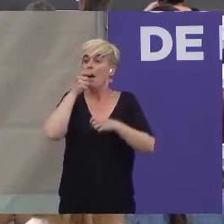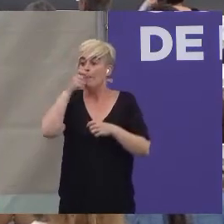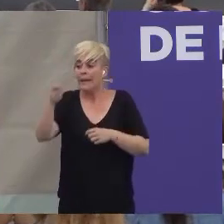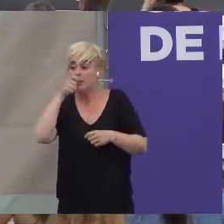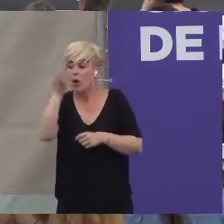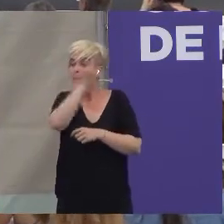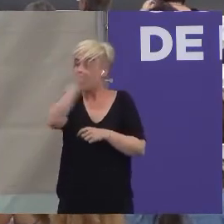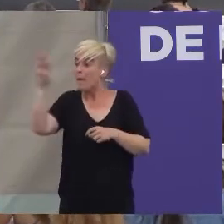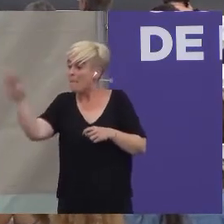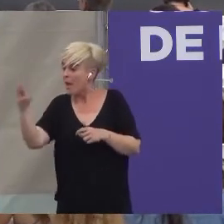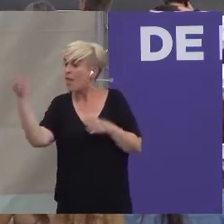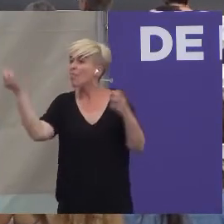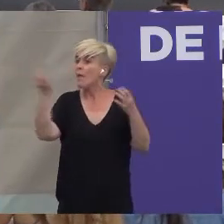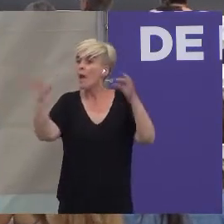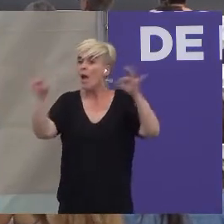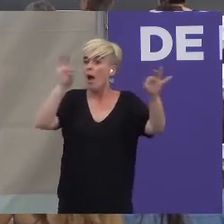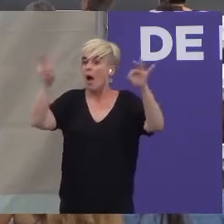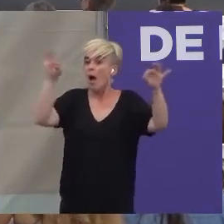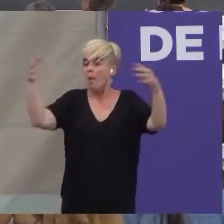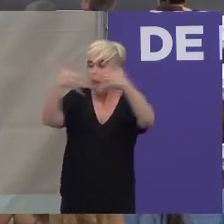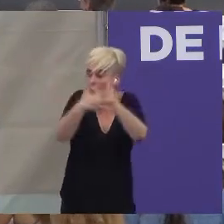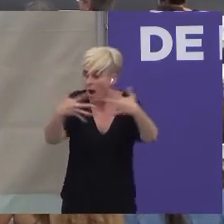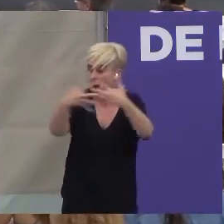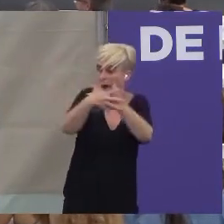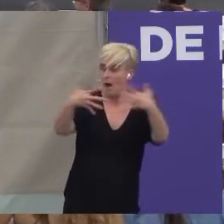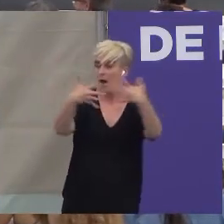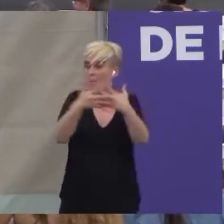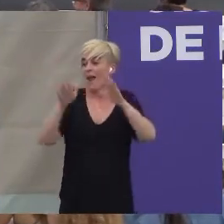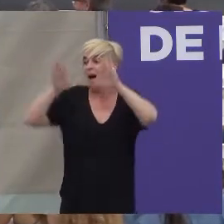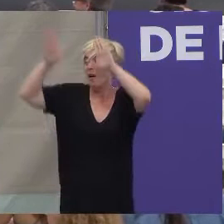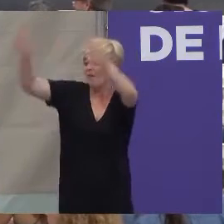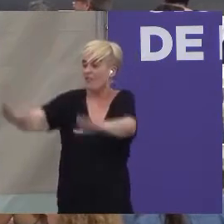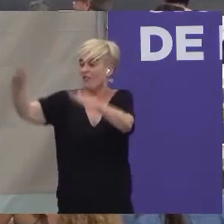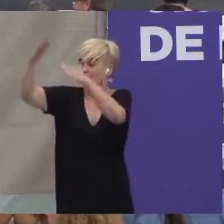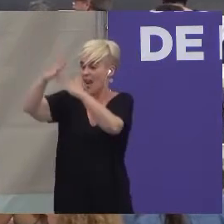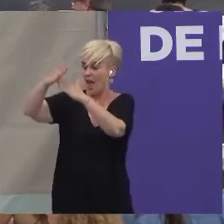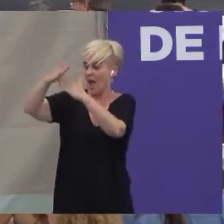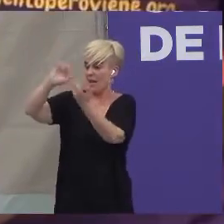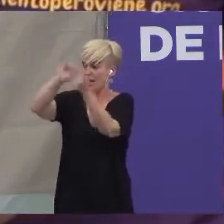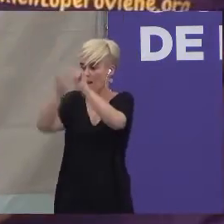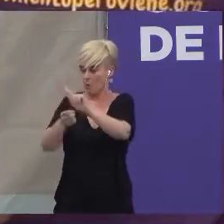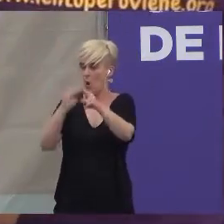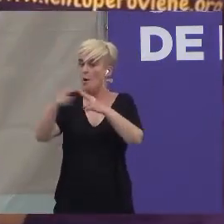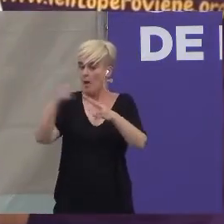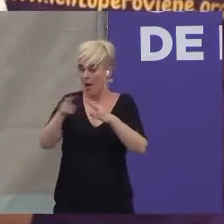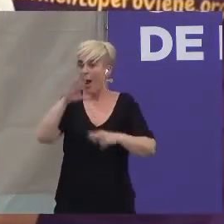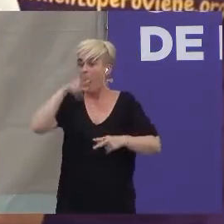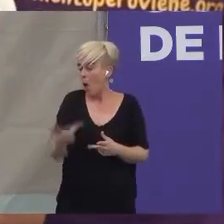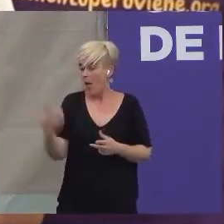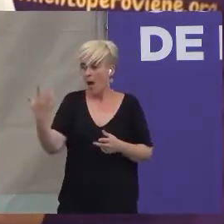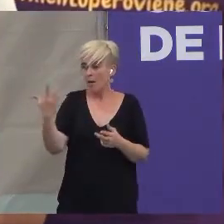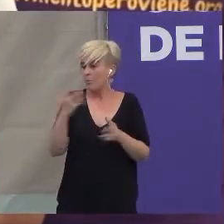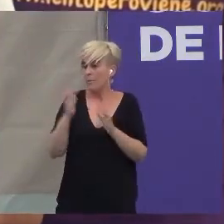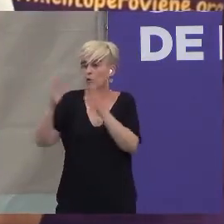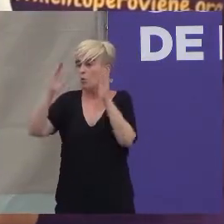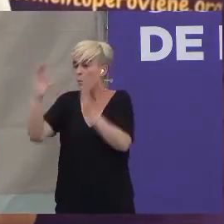disjuntiva de tindre que aliar-se per a frenar el moviment de canvi polític a l'Estat. Doncs ara hem entès que hem de construir